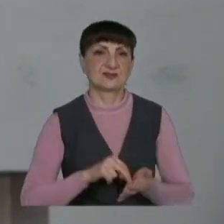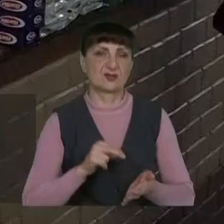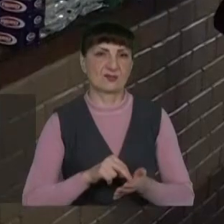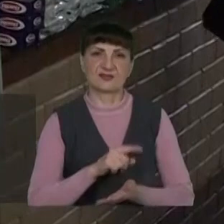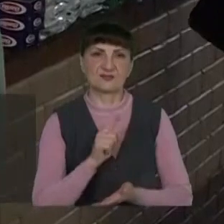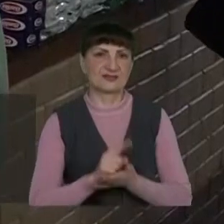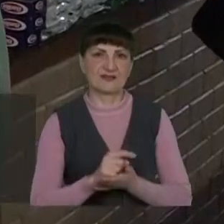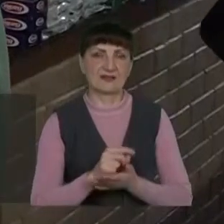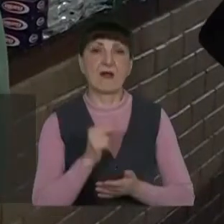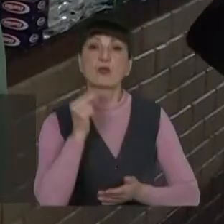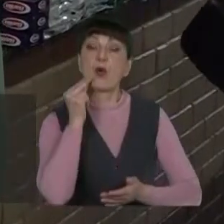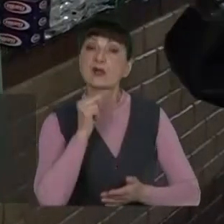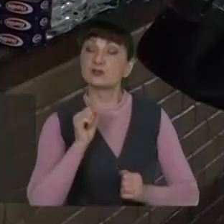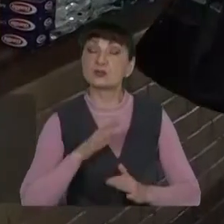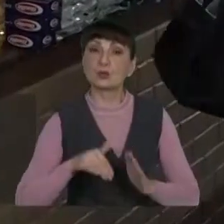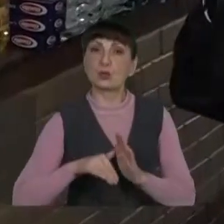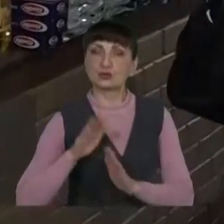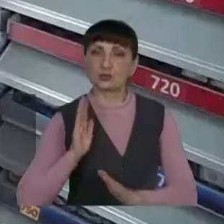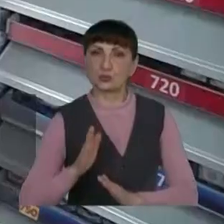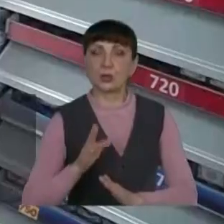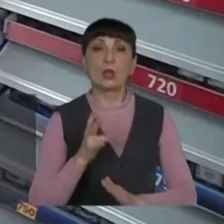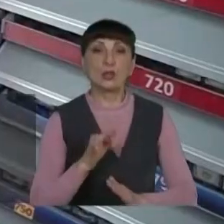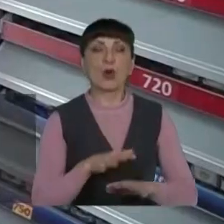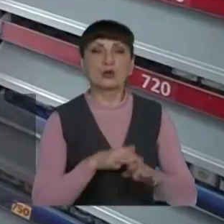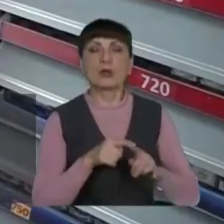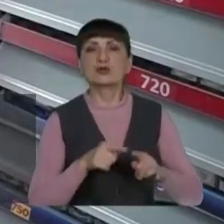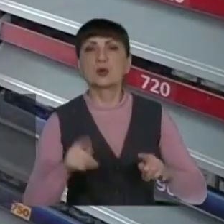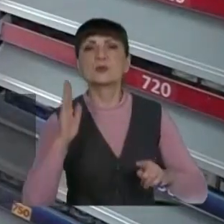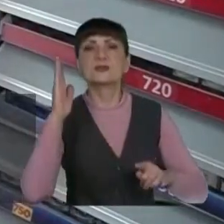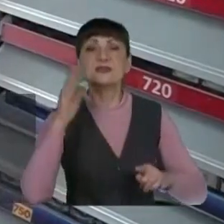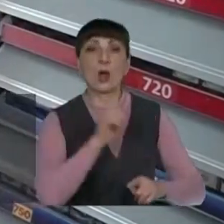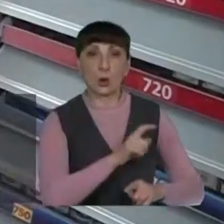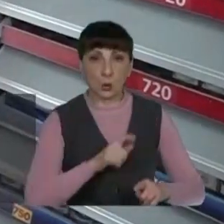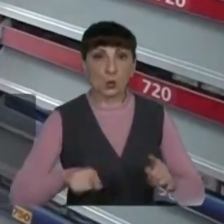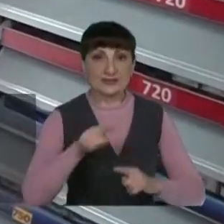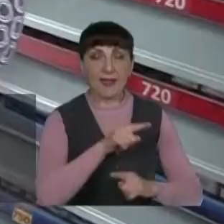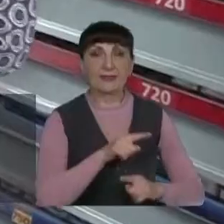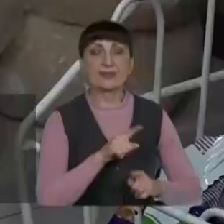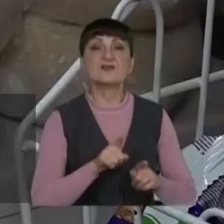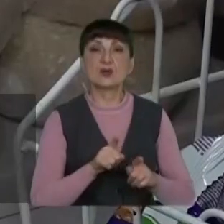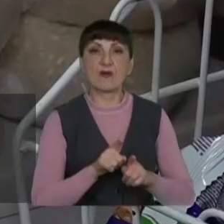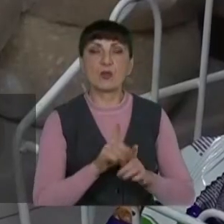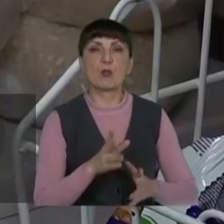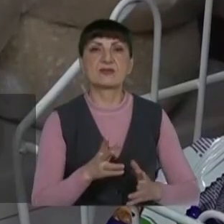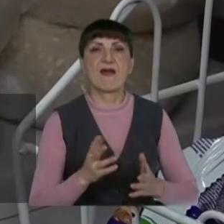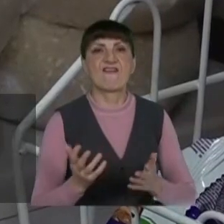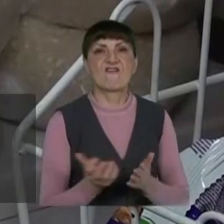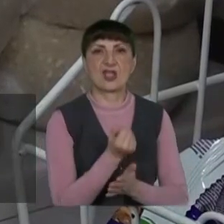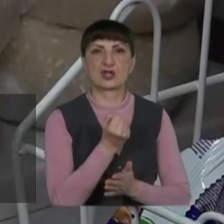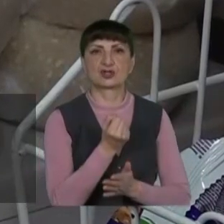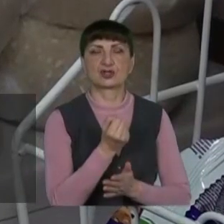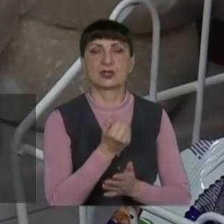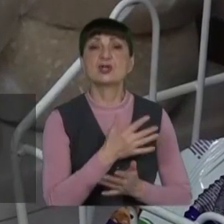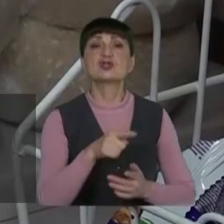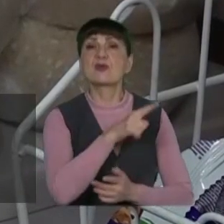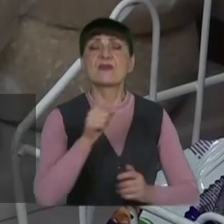к росту качества. В конечном итоге, в долгосрочной перспективе, потребитель все равно останется в выигрыше. Сколько бы вы